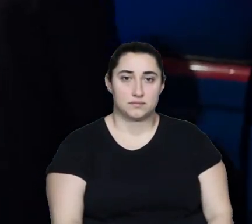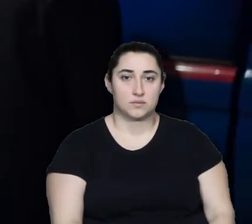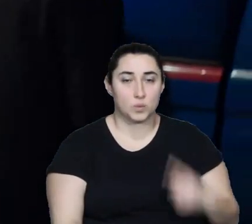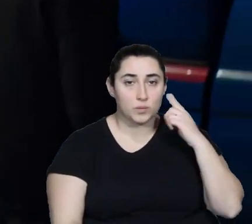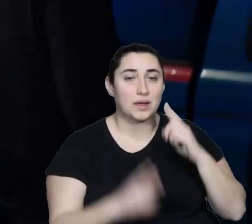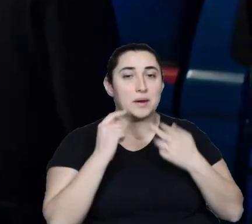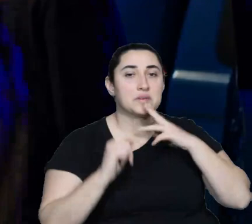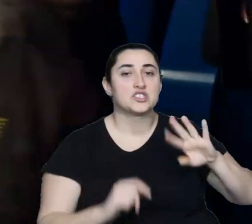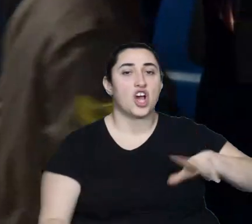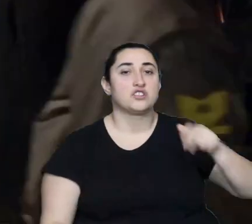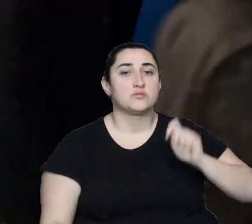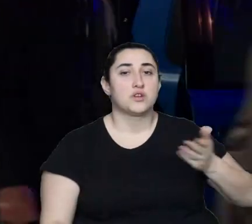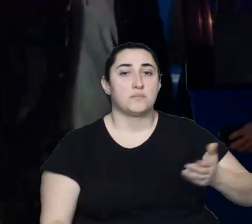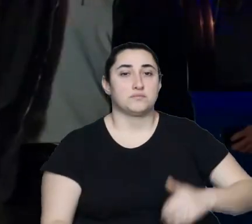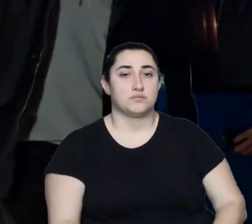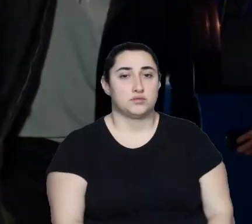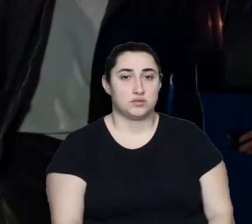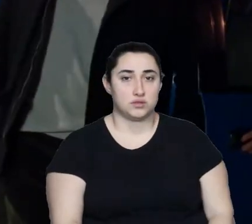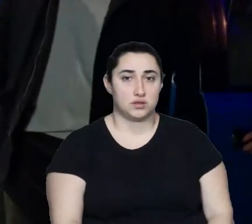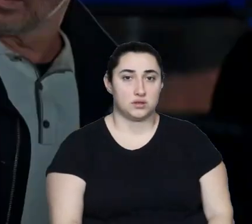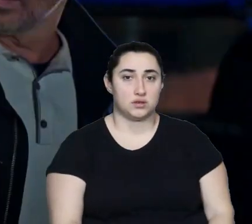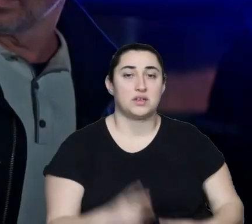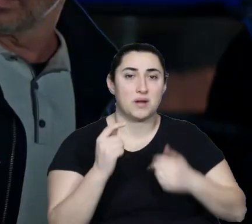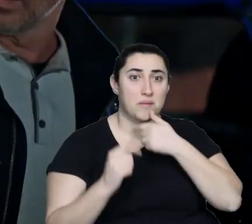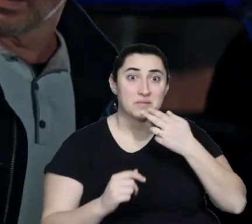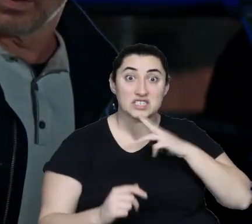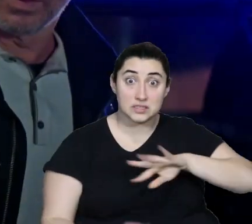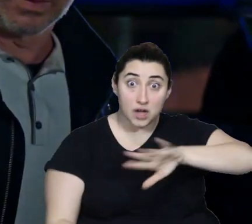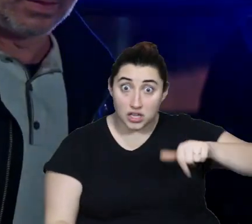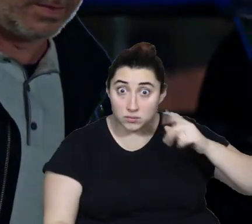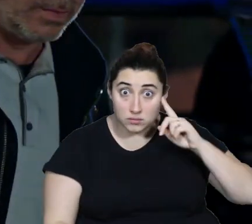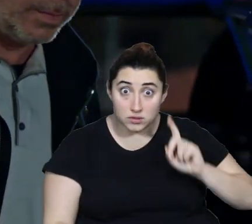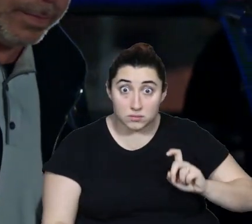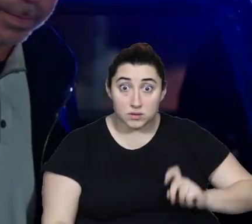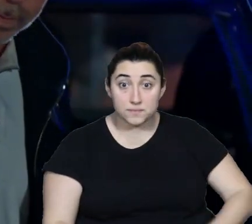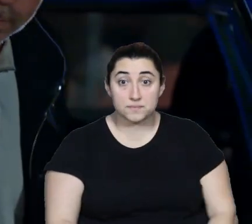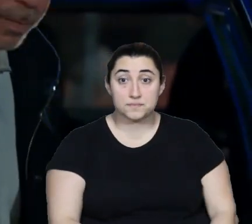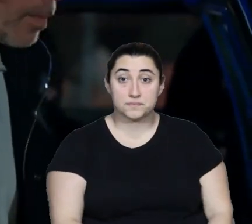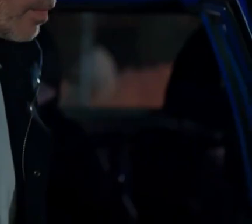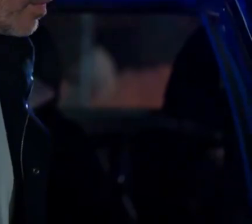İbrahim durgunlaştı, arkasına bakıyor. İbrahim abinin kızlarını mı kaçırmışlar?